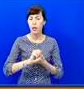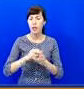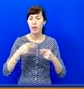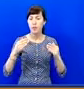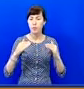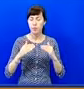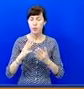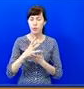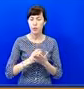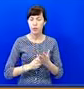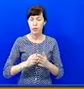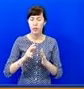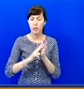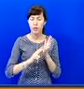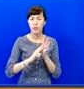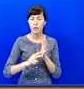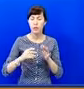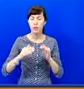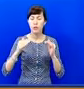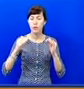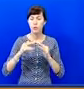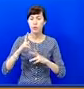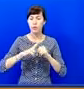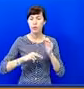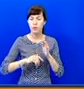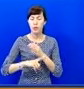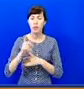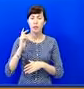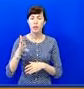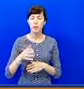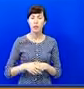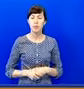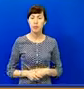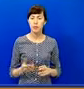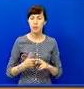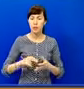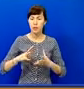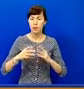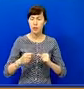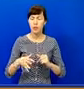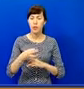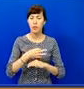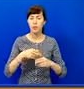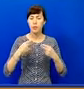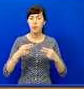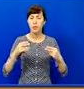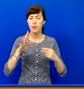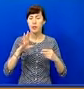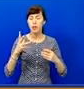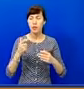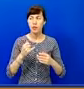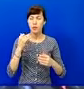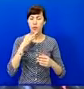үй қоры құрылып, 88 жеке тұрғын үйдің құрылысы қолға алынатын болды. Осының нәтижесінде өңірде сатылатын пәтерлер саны